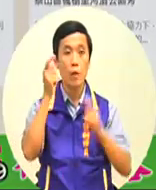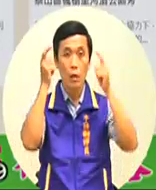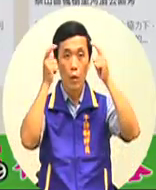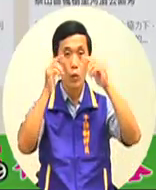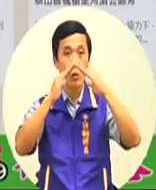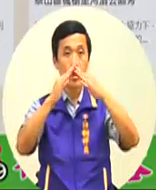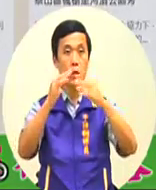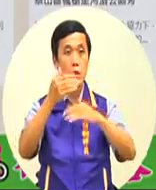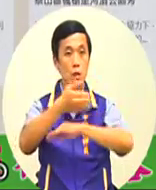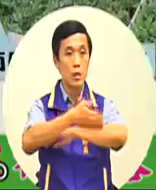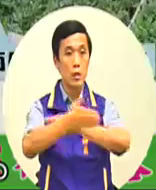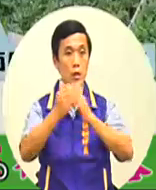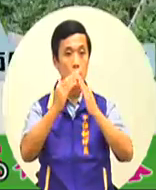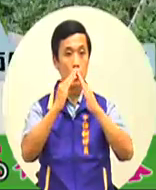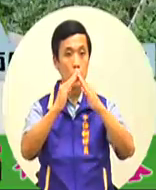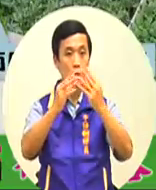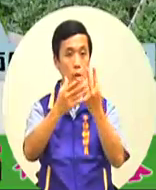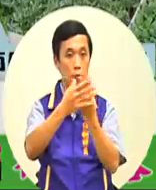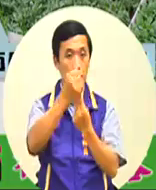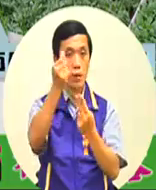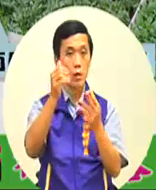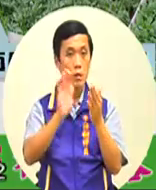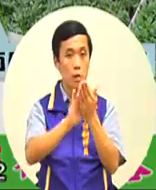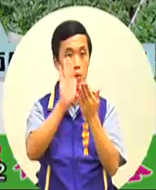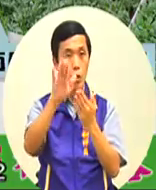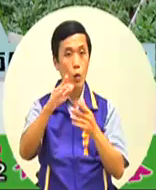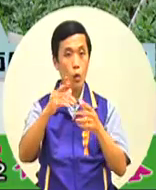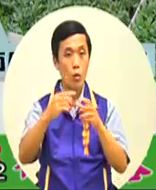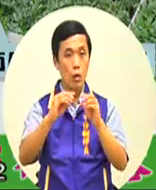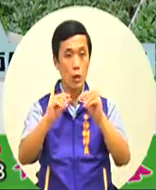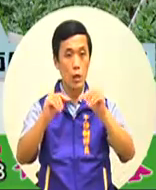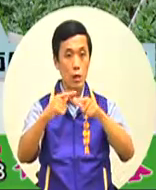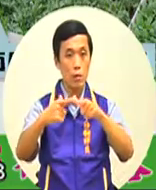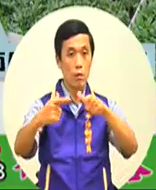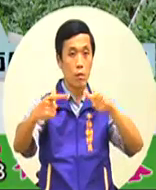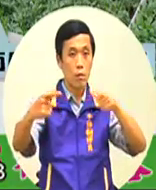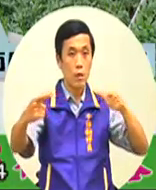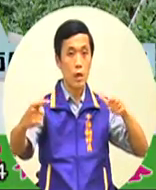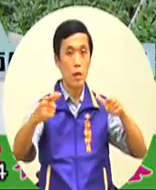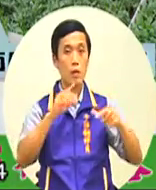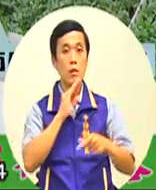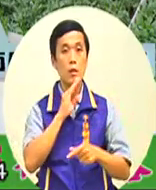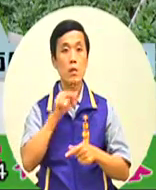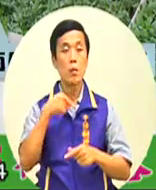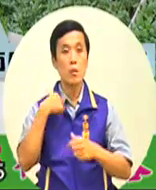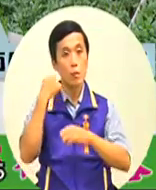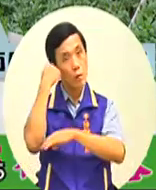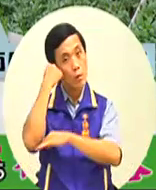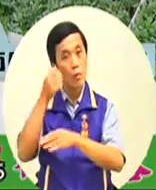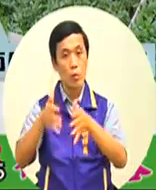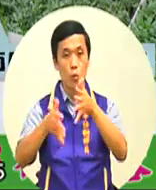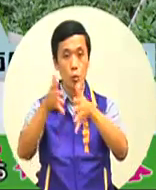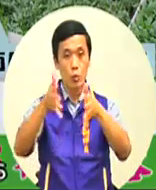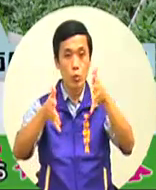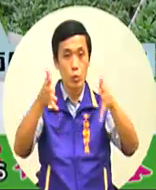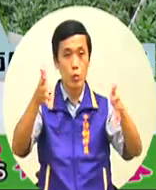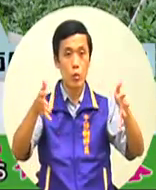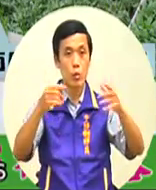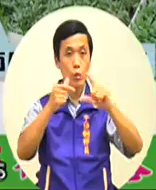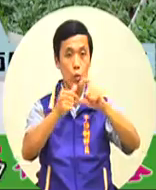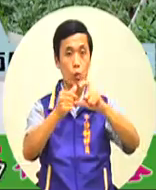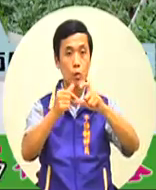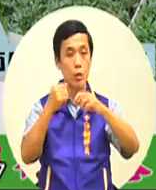合并之后，我们的幅员也比较大。那因为我们住在都会区的市民朋